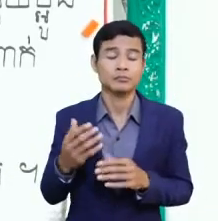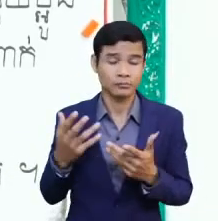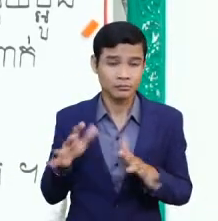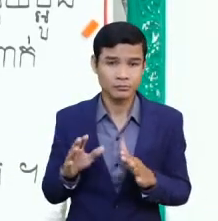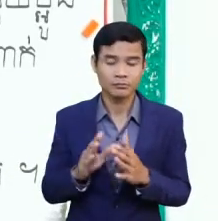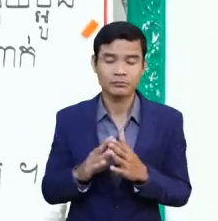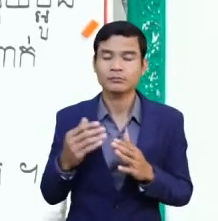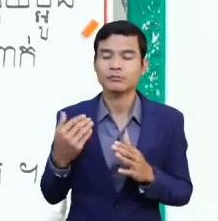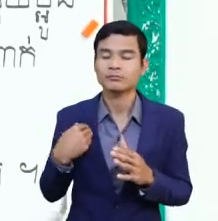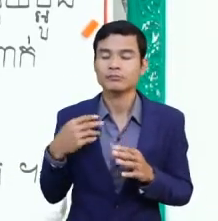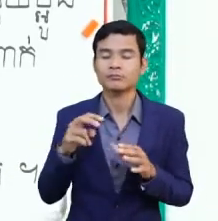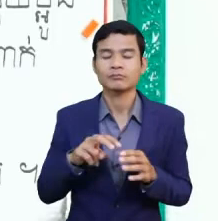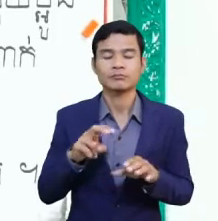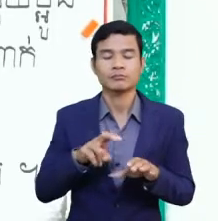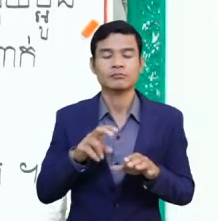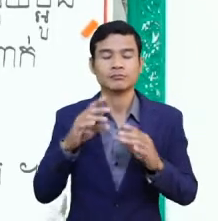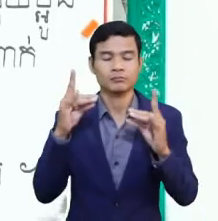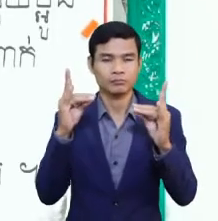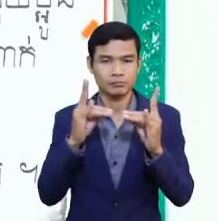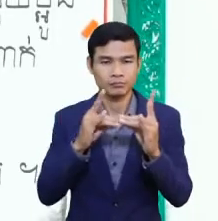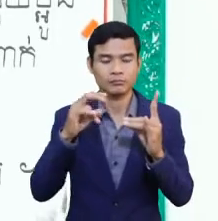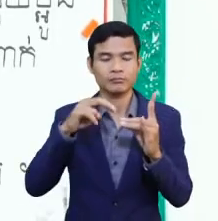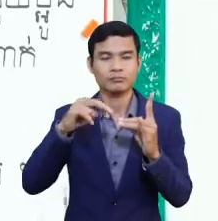rồi ngợp chanh bị kè